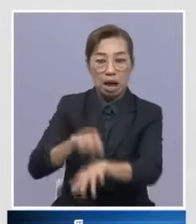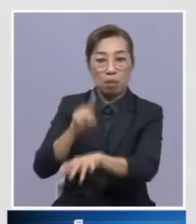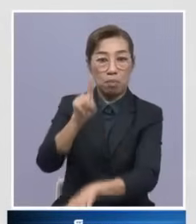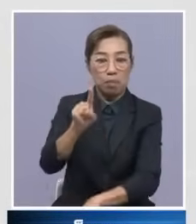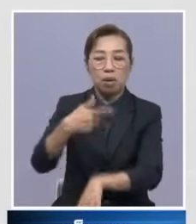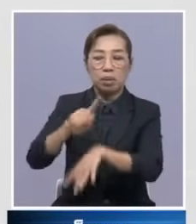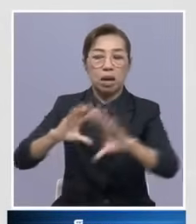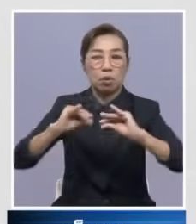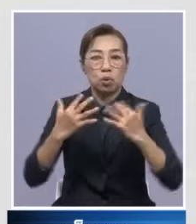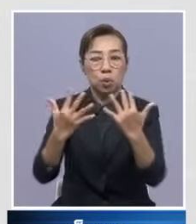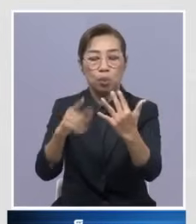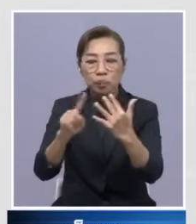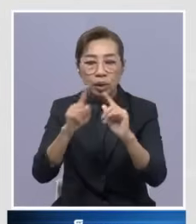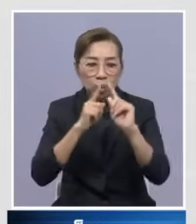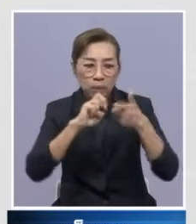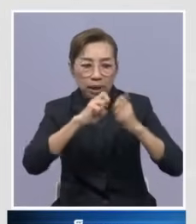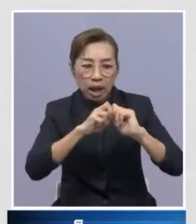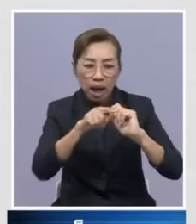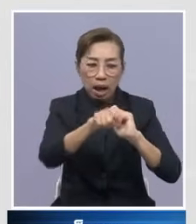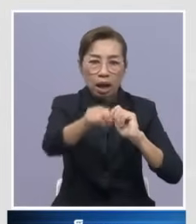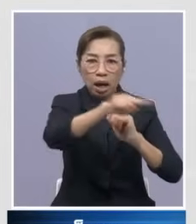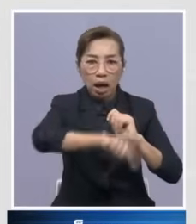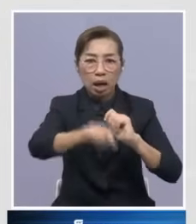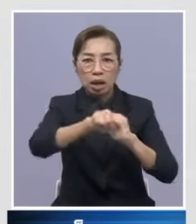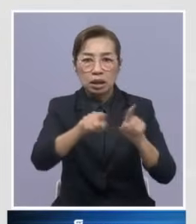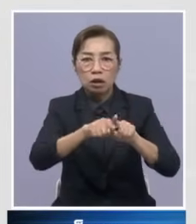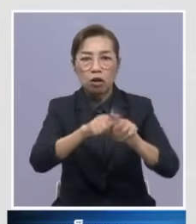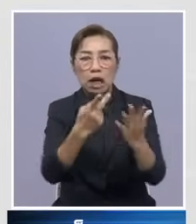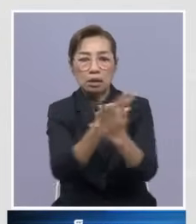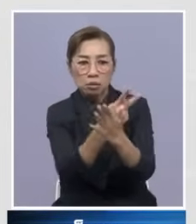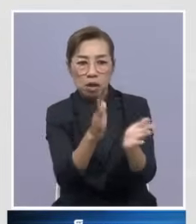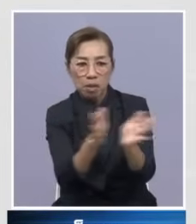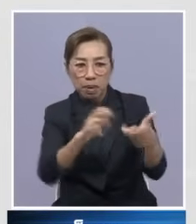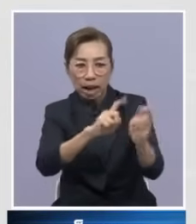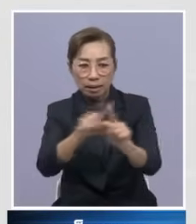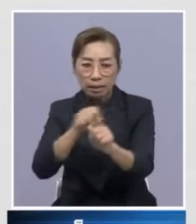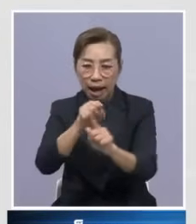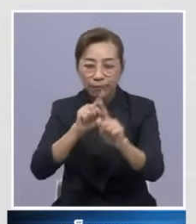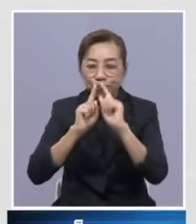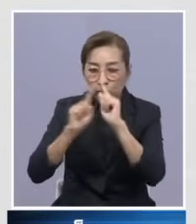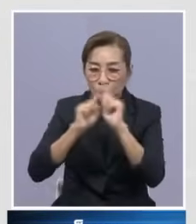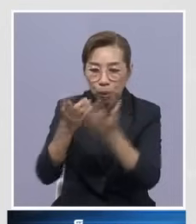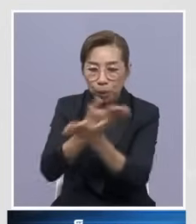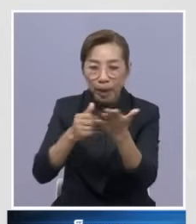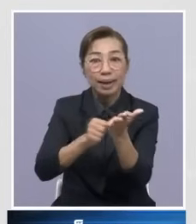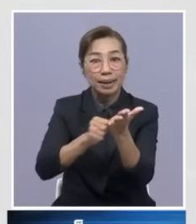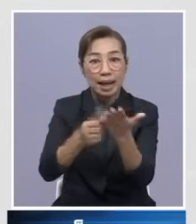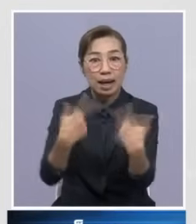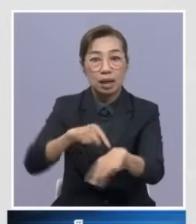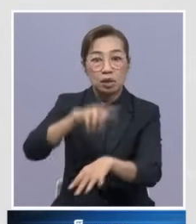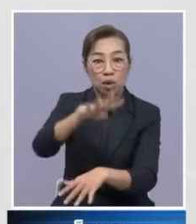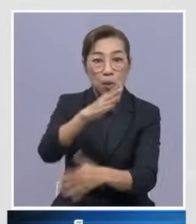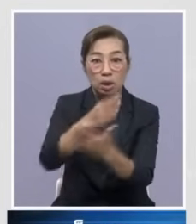านประชุมหารือการพัฒนาแก้ไขปัญหาภาพรวมของกาญจนบุรีและช่วง4โมงครึ่งจะเดินทางด้วย